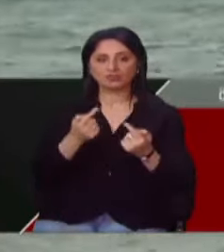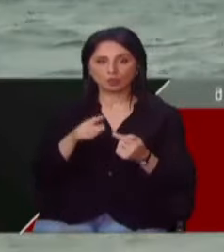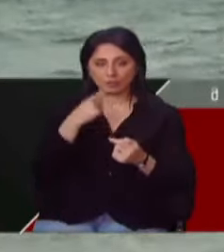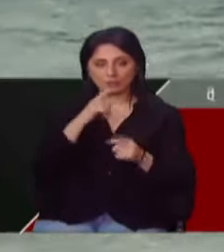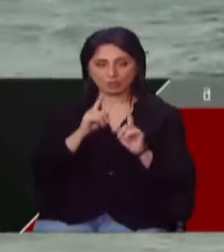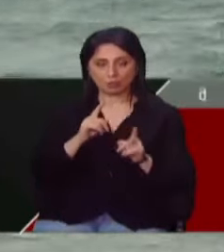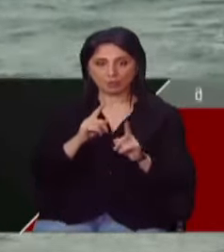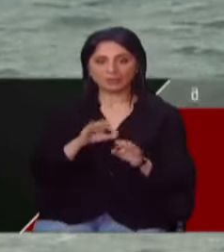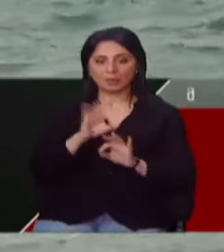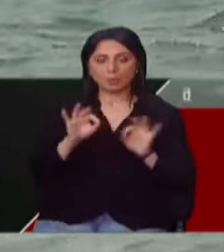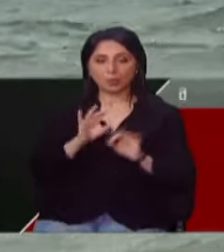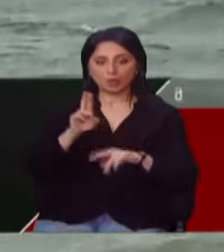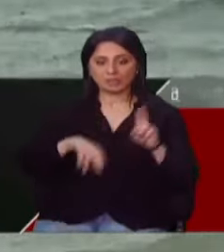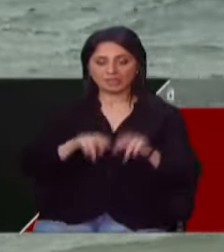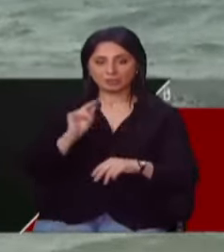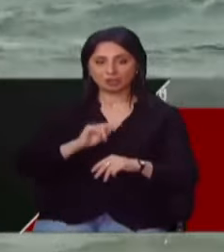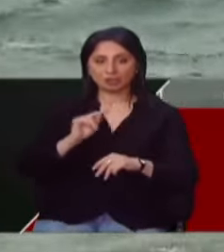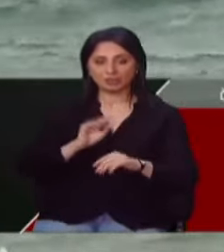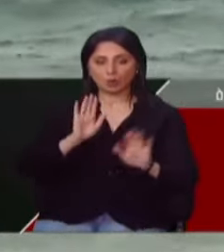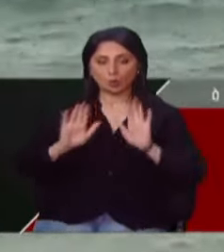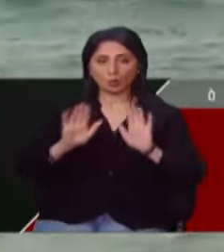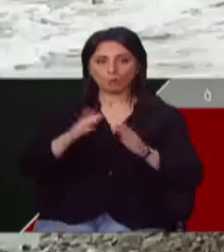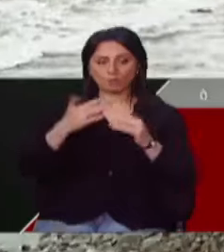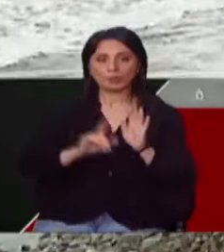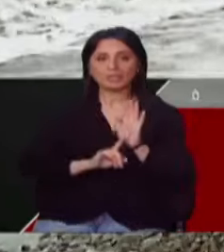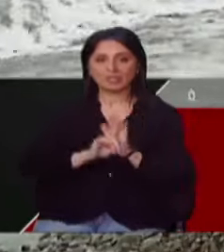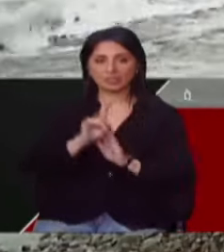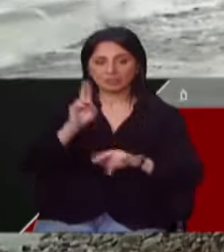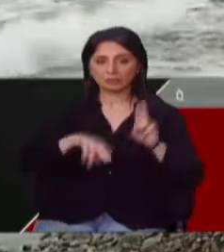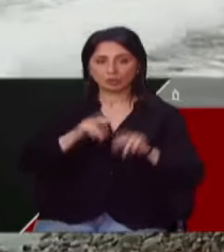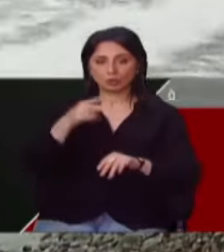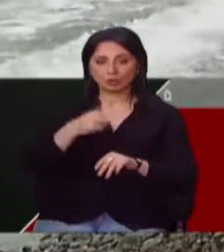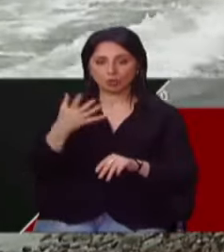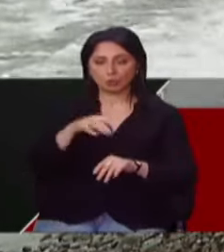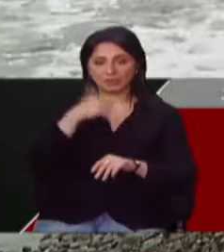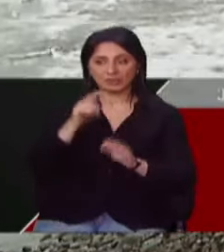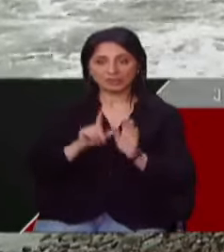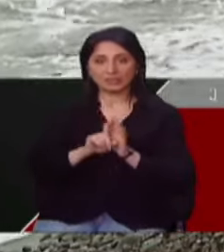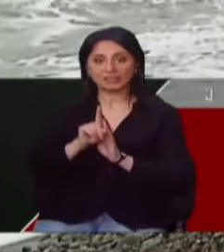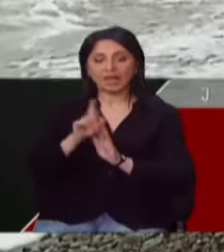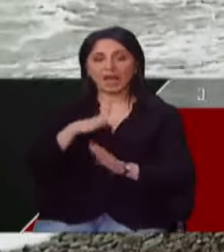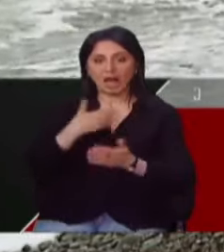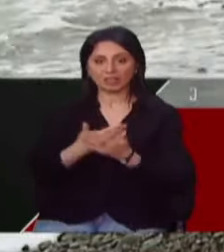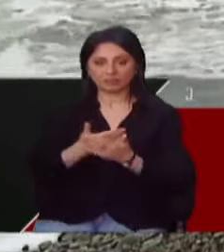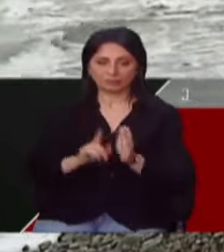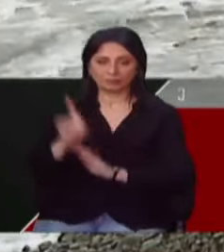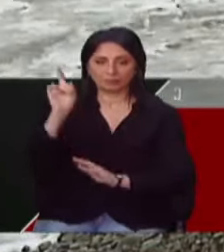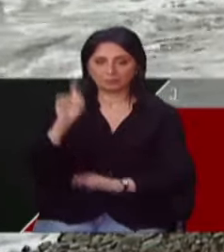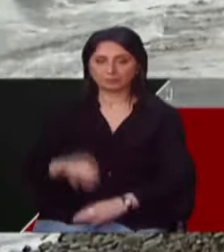sau brops, proiectis samșene blu samșe blu organize blu cuetat ca buliam, șene blu borte sunt de hutit din activul paza și